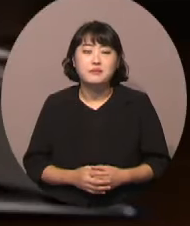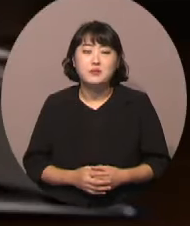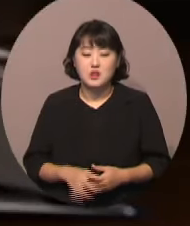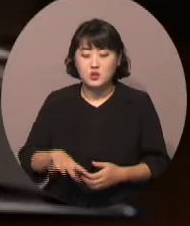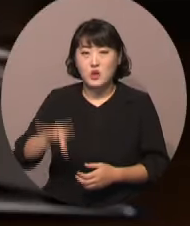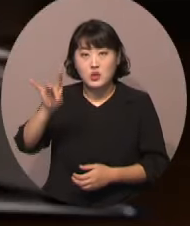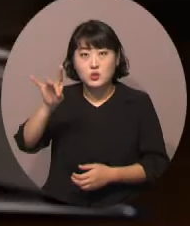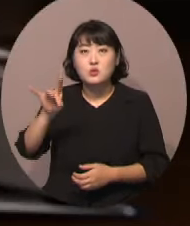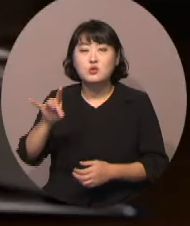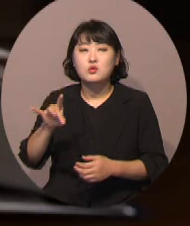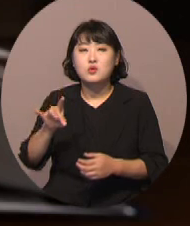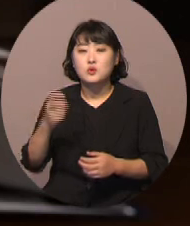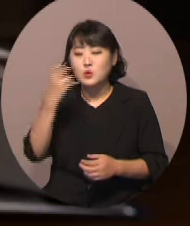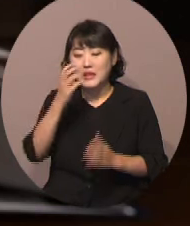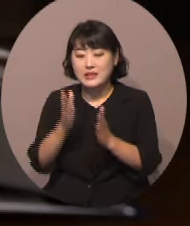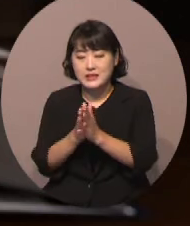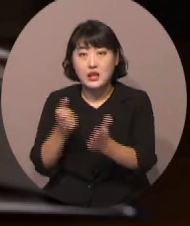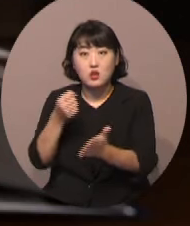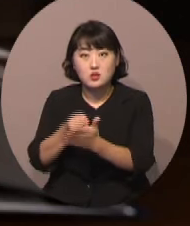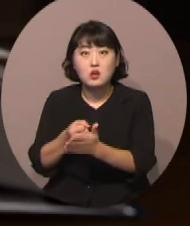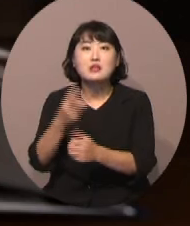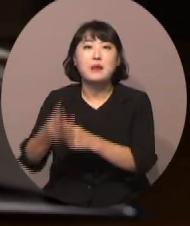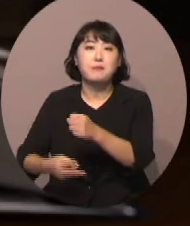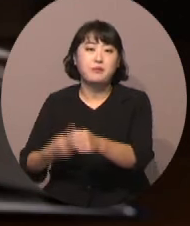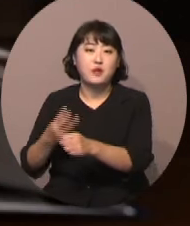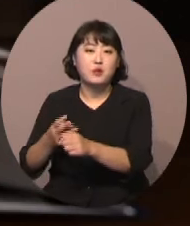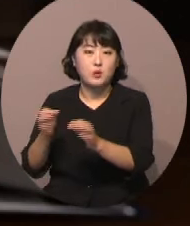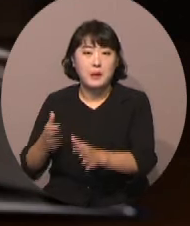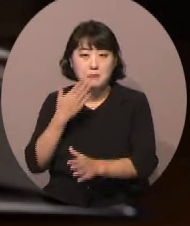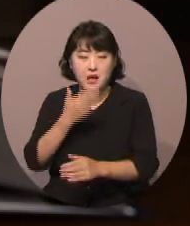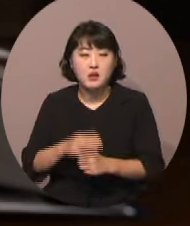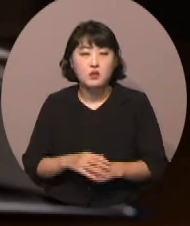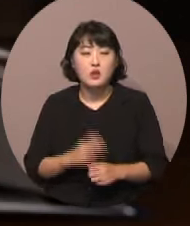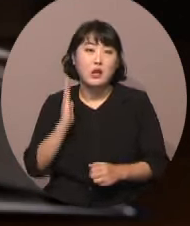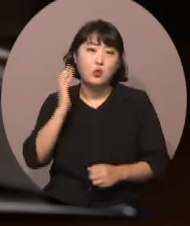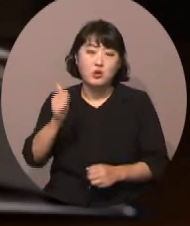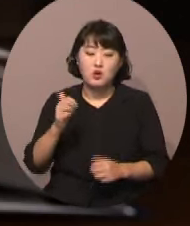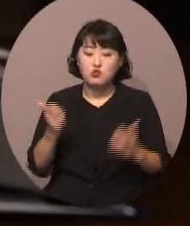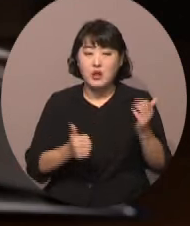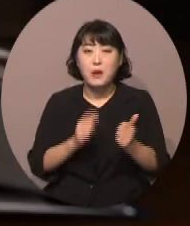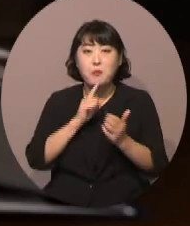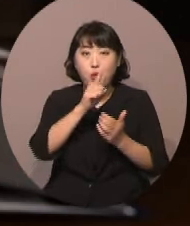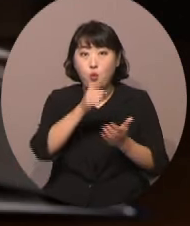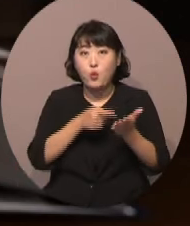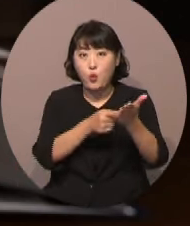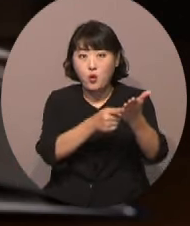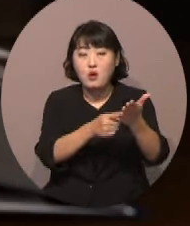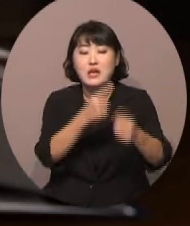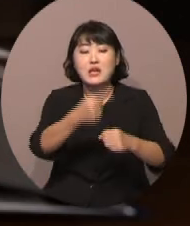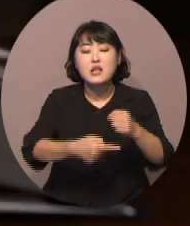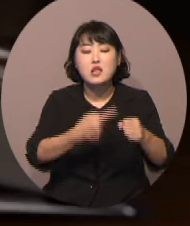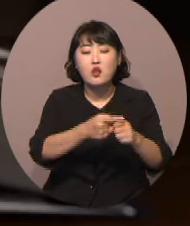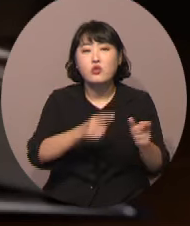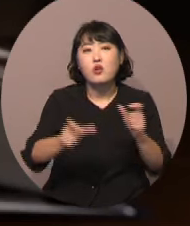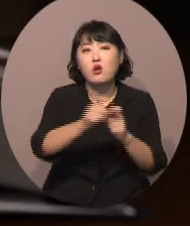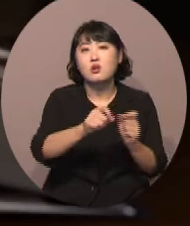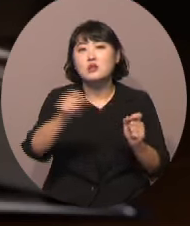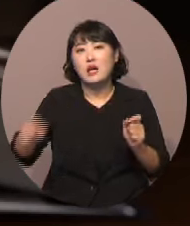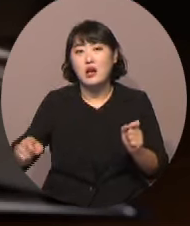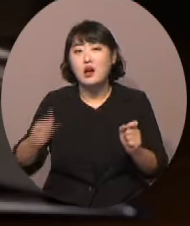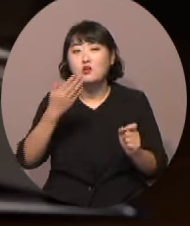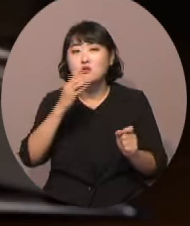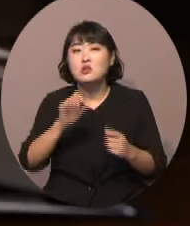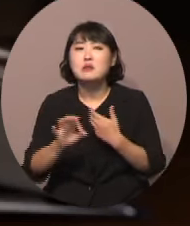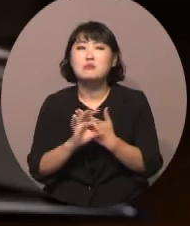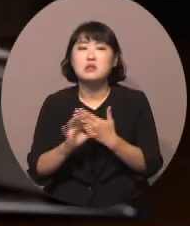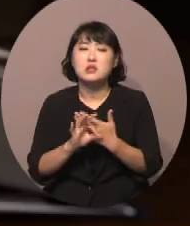최초 진실규명 조사 개시 결정 이후 3년, 그리고 대통령이나 국회에 보고한 뒤 1년까지 연장할 수 있는